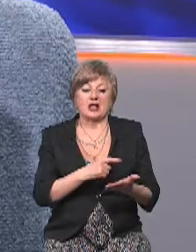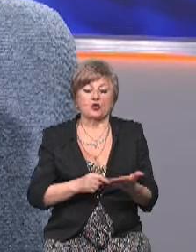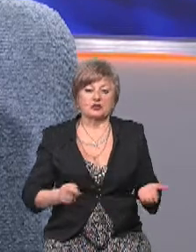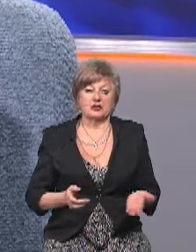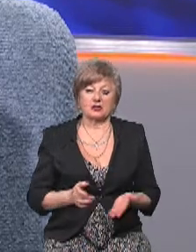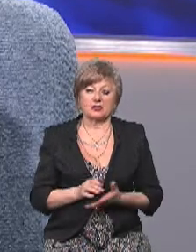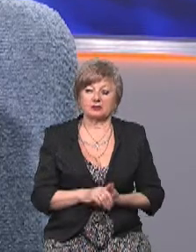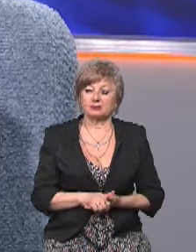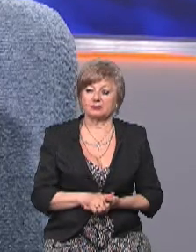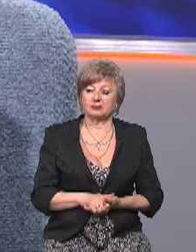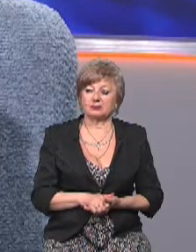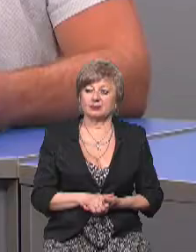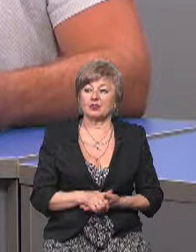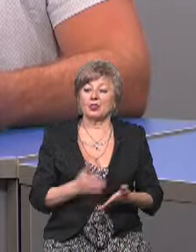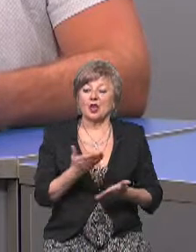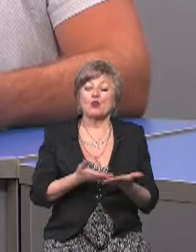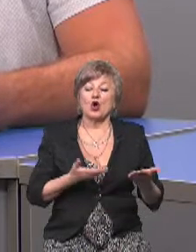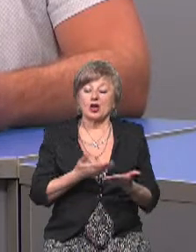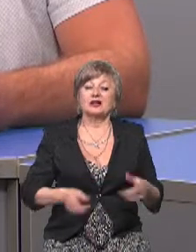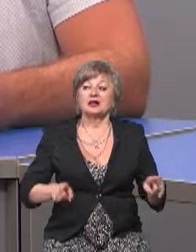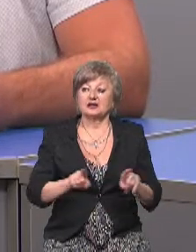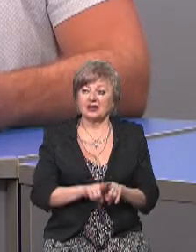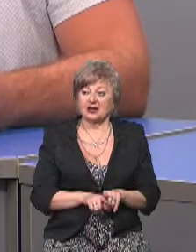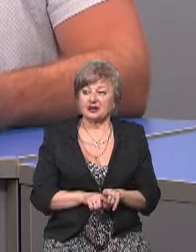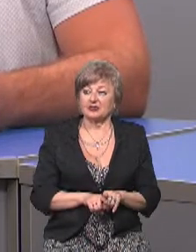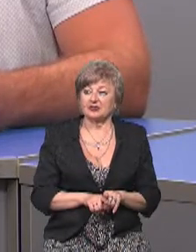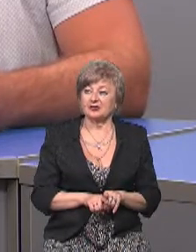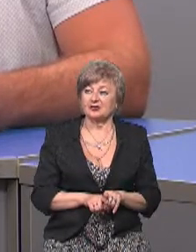автівки? Порада така. Вивозьте.